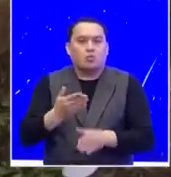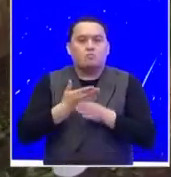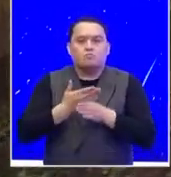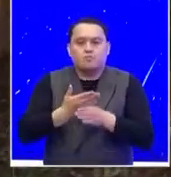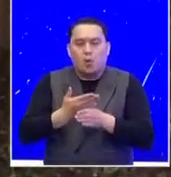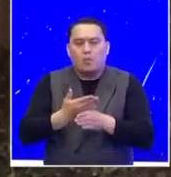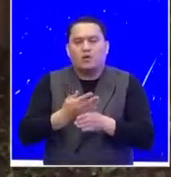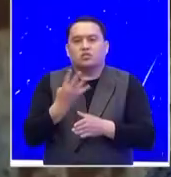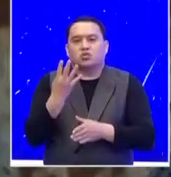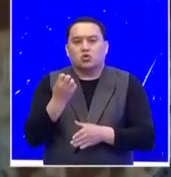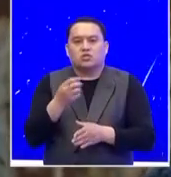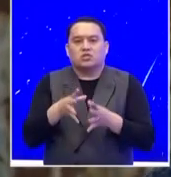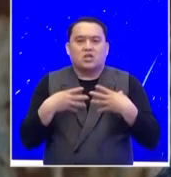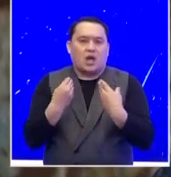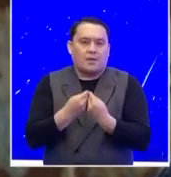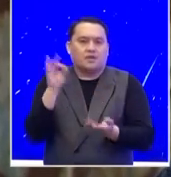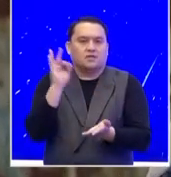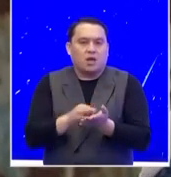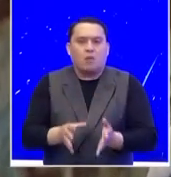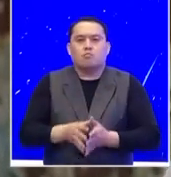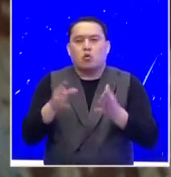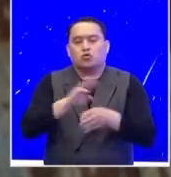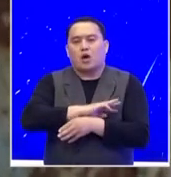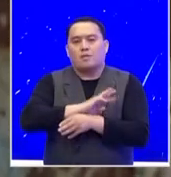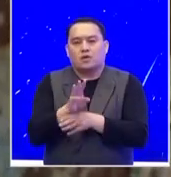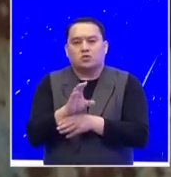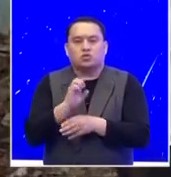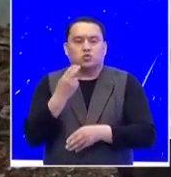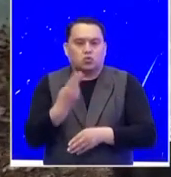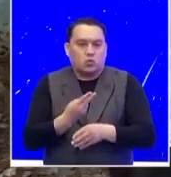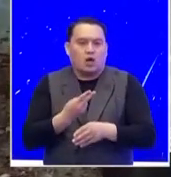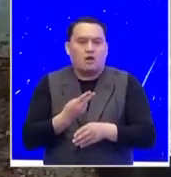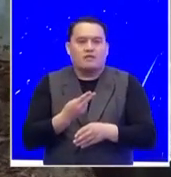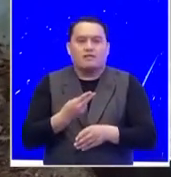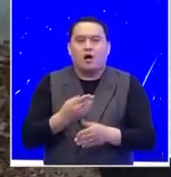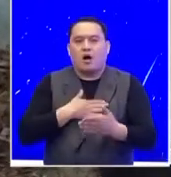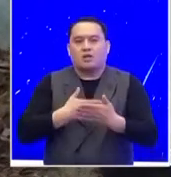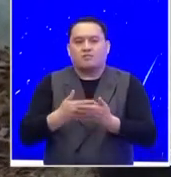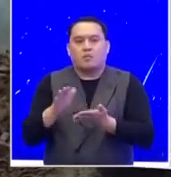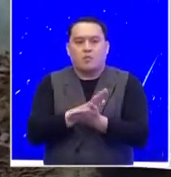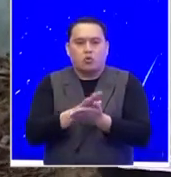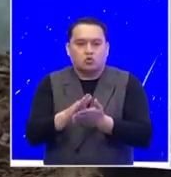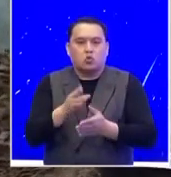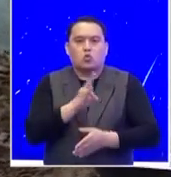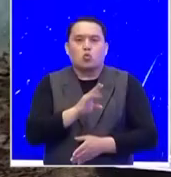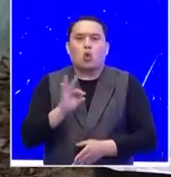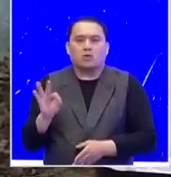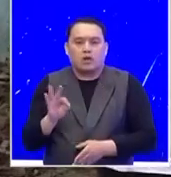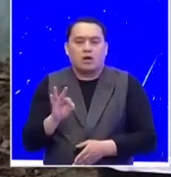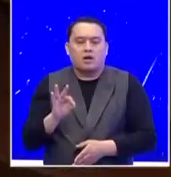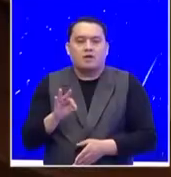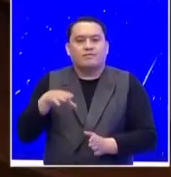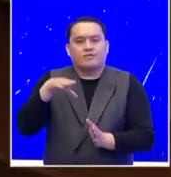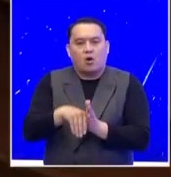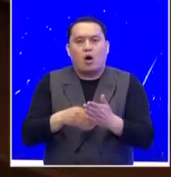помощь порядка 400 семьям. В целях большего охвата социальных слоев населения волонтеры совместно с районной партией «Нур-Отан» намерены